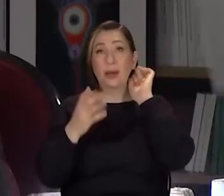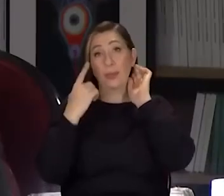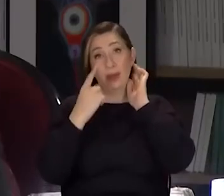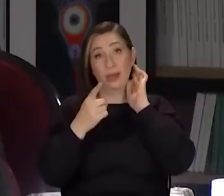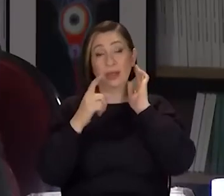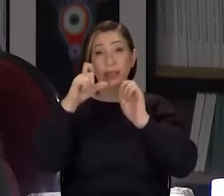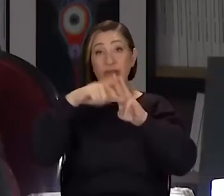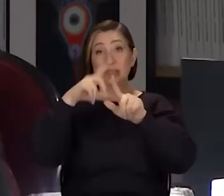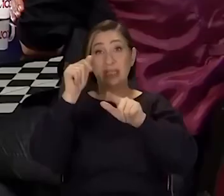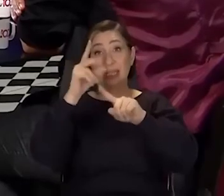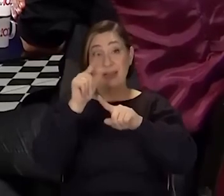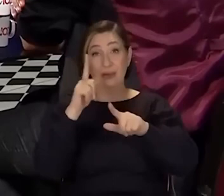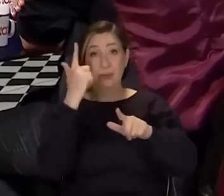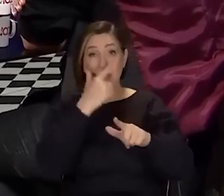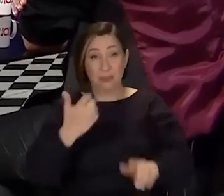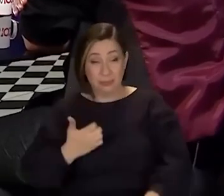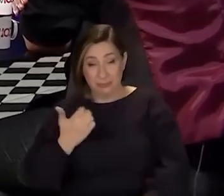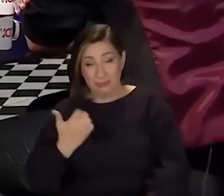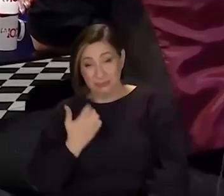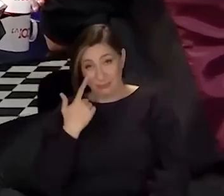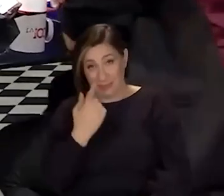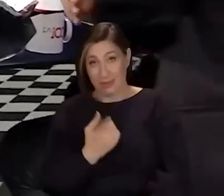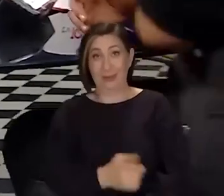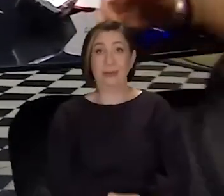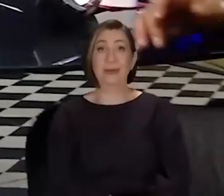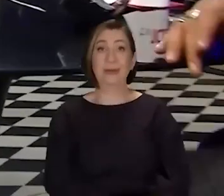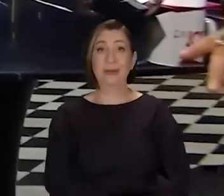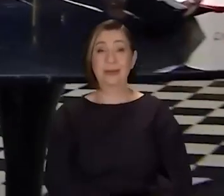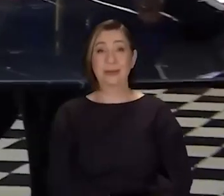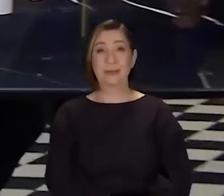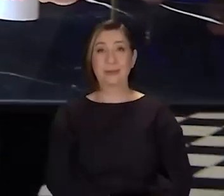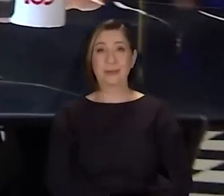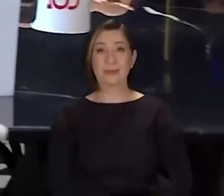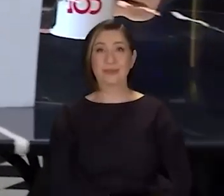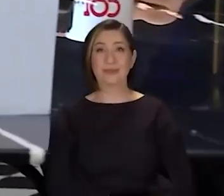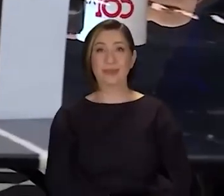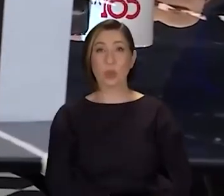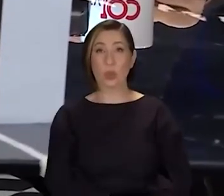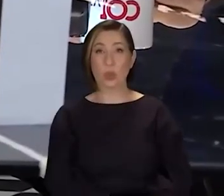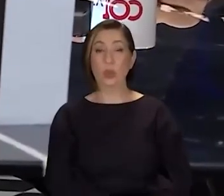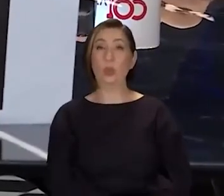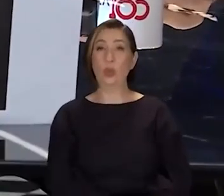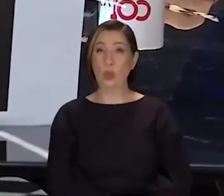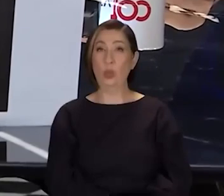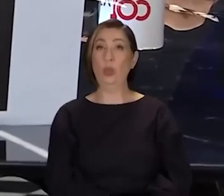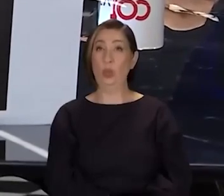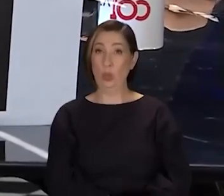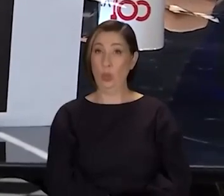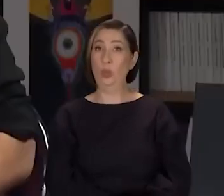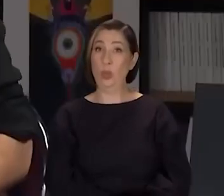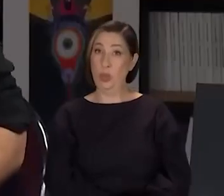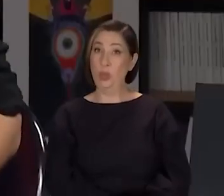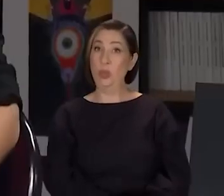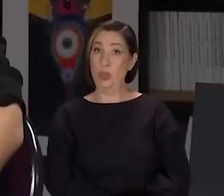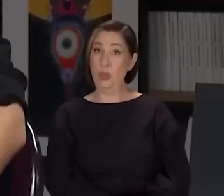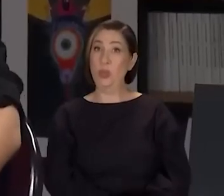mesela Celil'in fotoğrafları nasıl karizmatik sana göre? Estağfurullah bak. Ama vay vay. Ay.